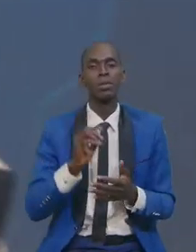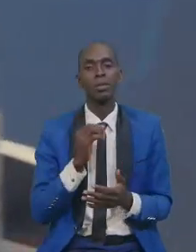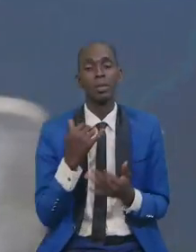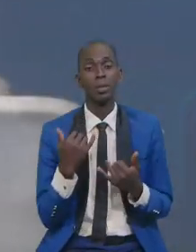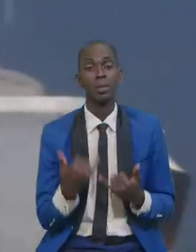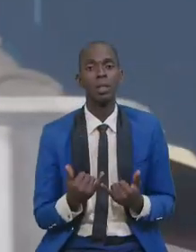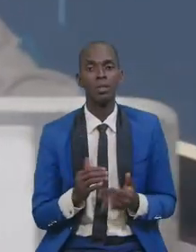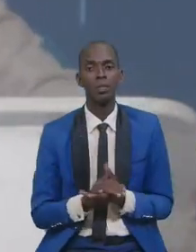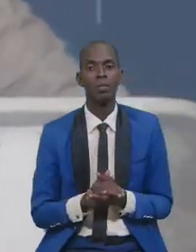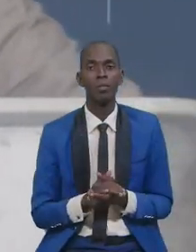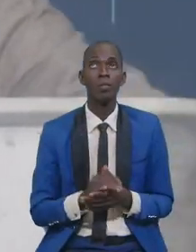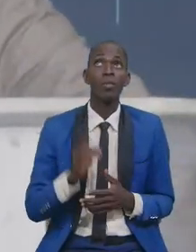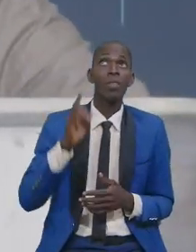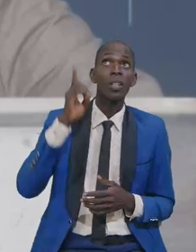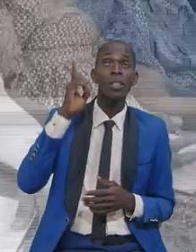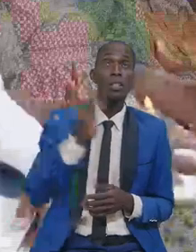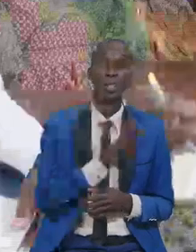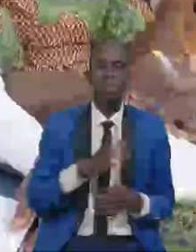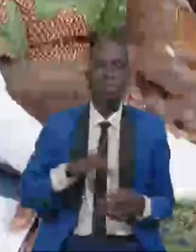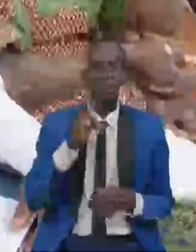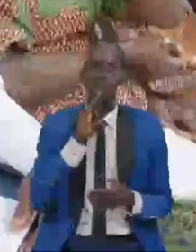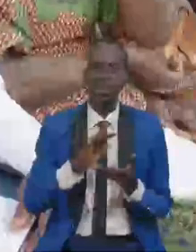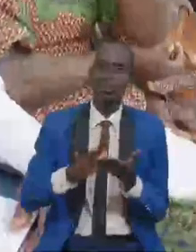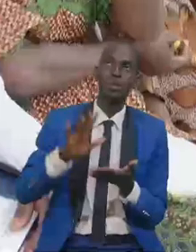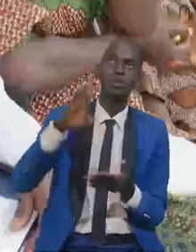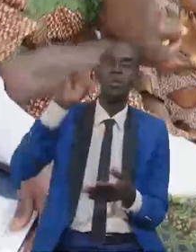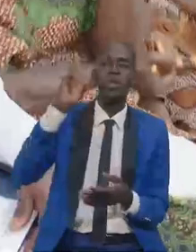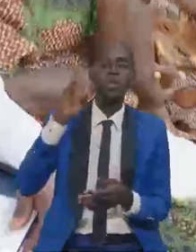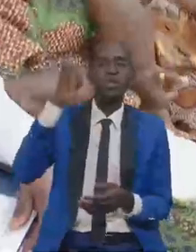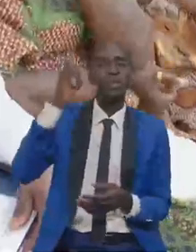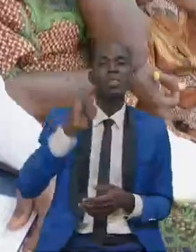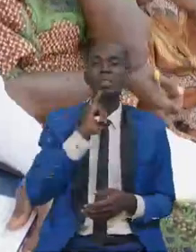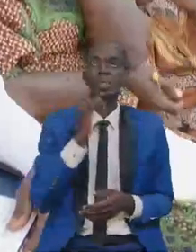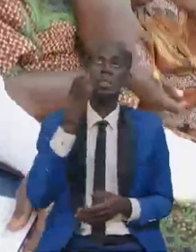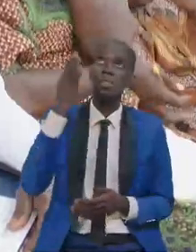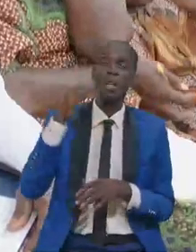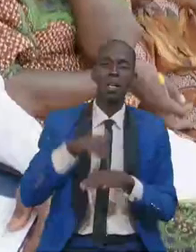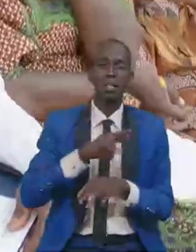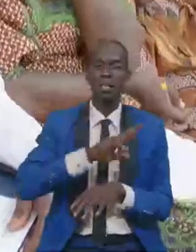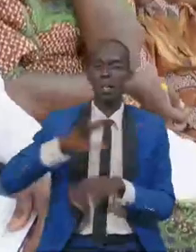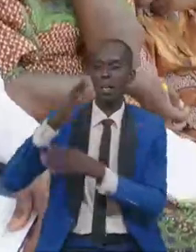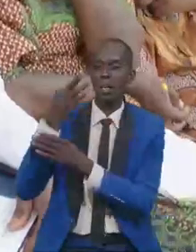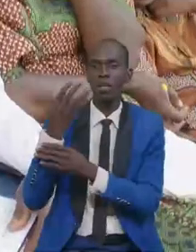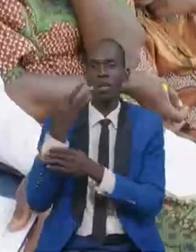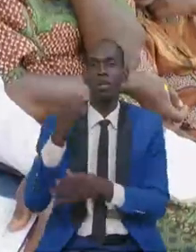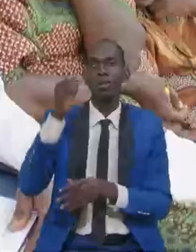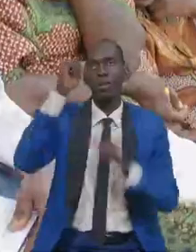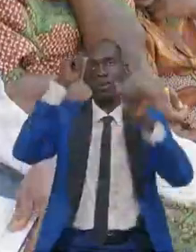glorifié. Maintenant, il est glorifié. Il est assis à la droite du